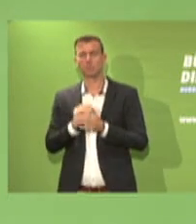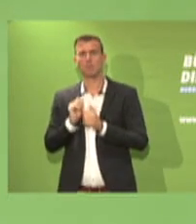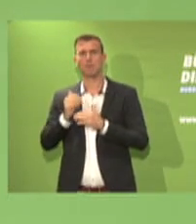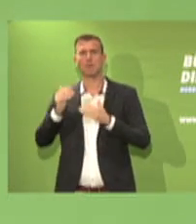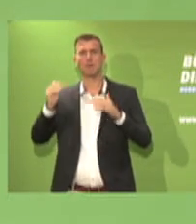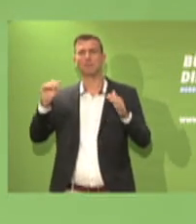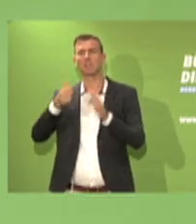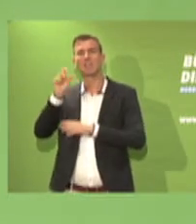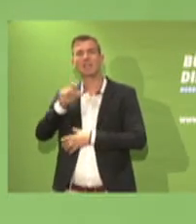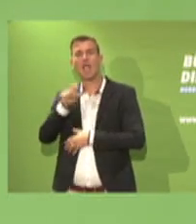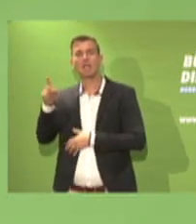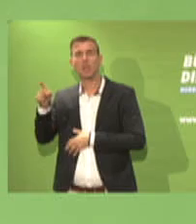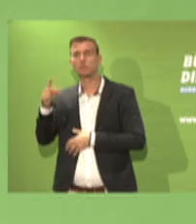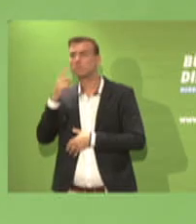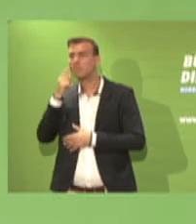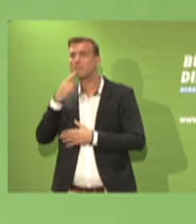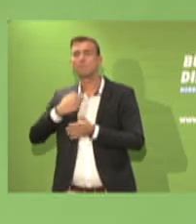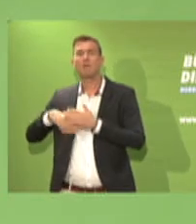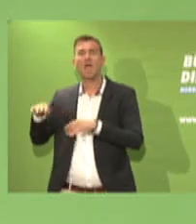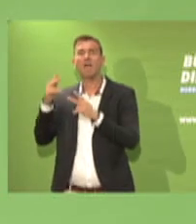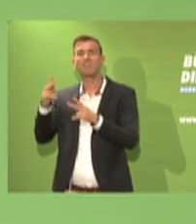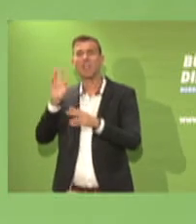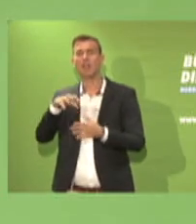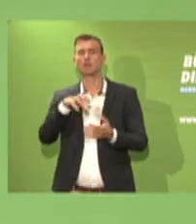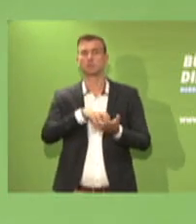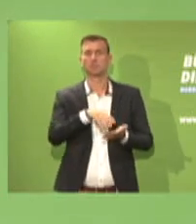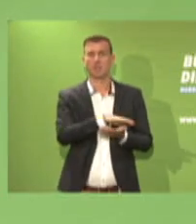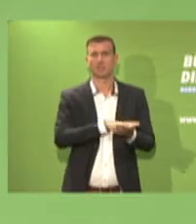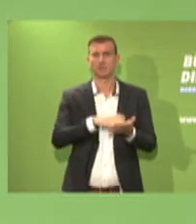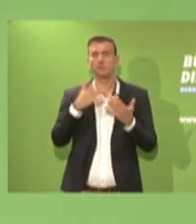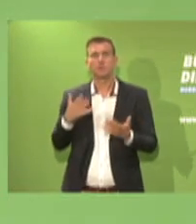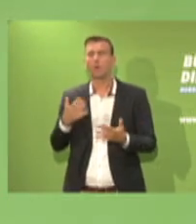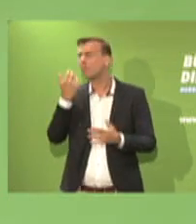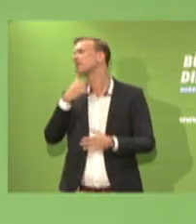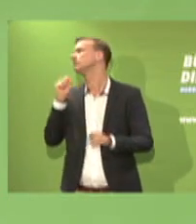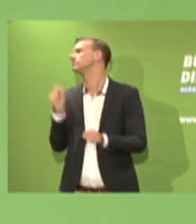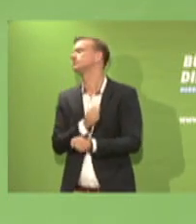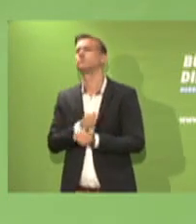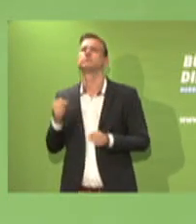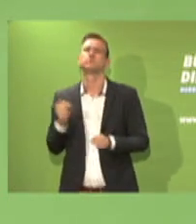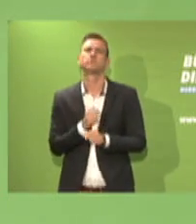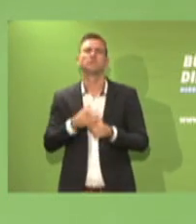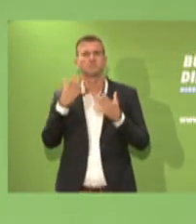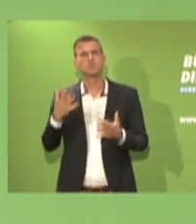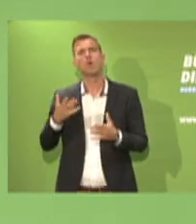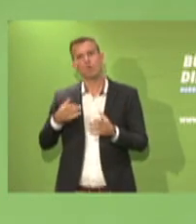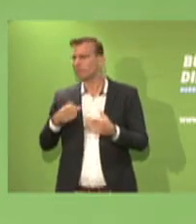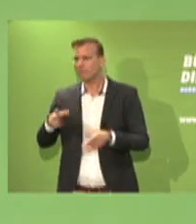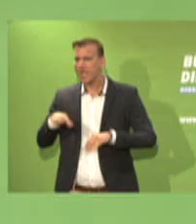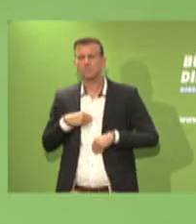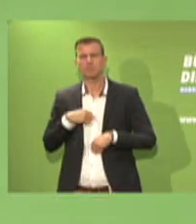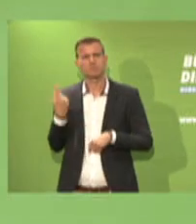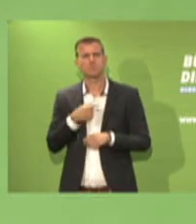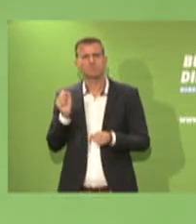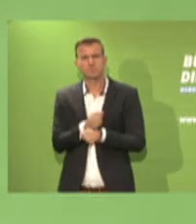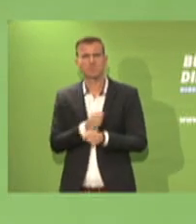Raum, den Krankenhäusern, spielt das zum Teil eine größere Rolle als im städtischen Milieu. Und das kann so nicht sein an der Stelle. Das sind hausgemachte, inakzeptable Probleme,